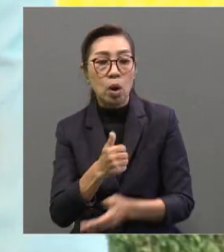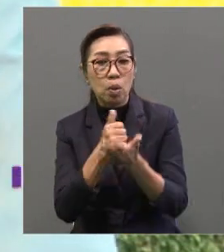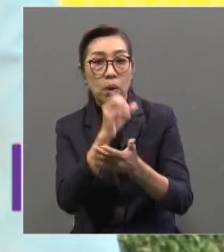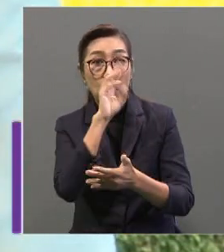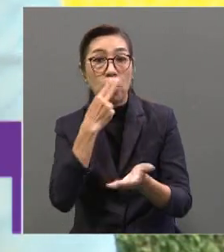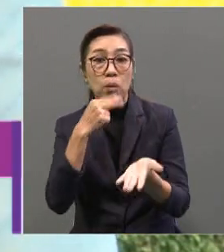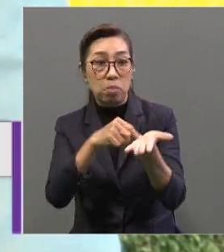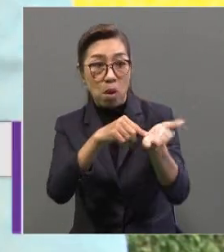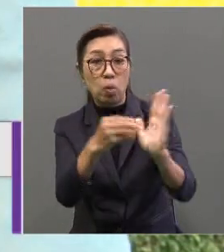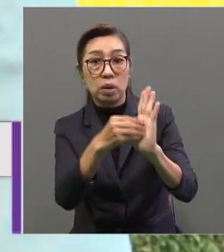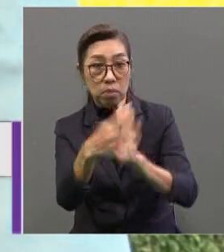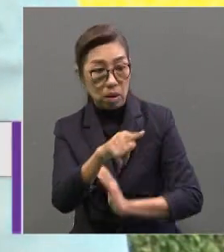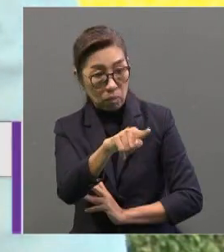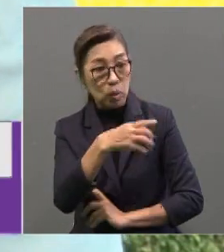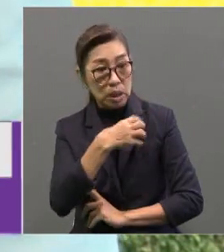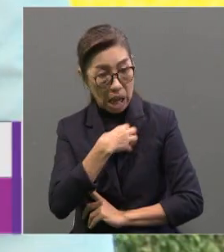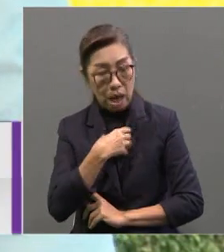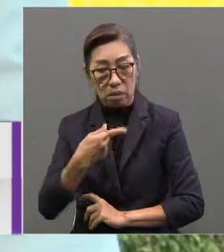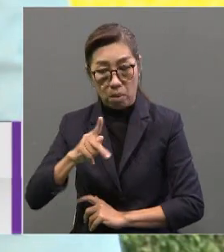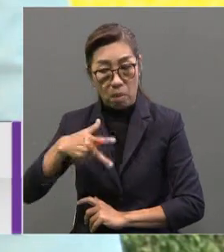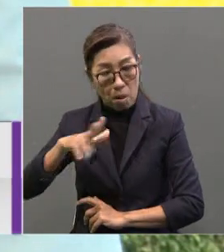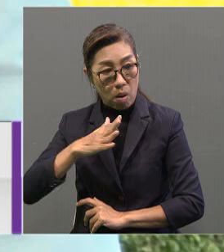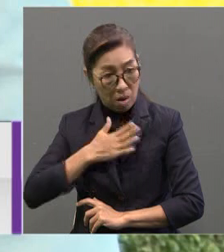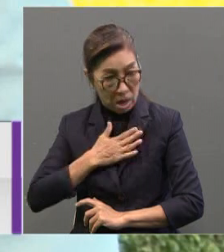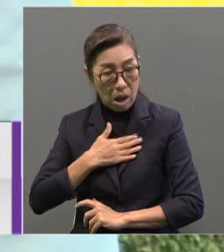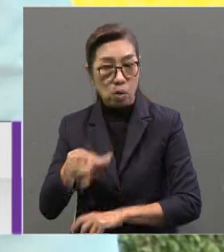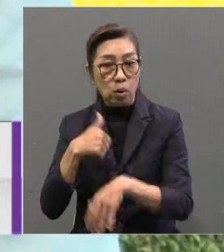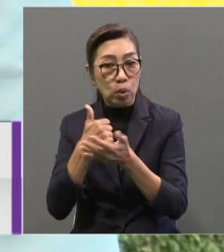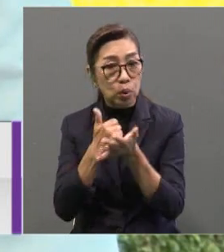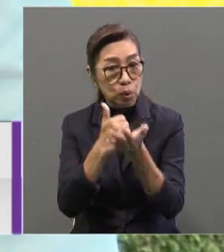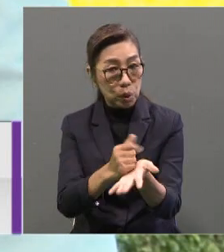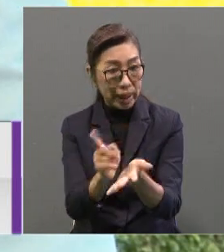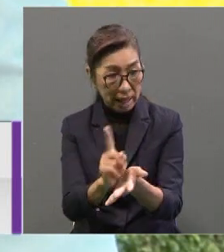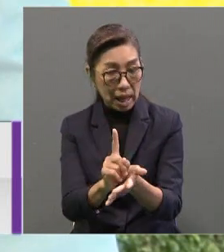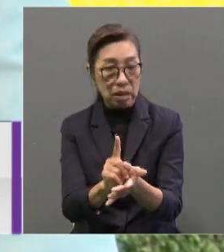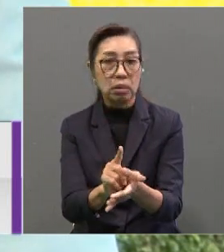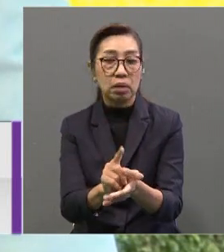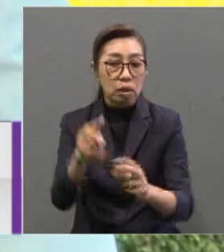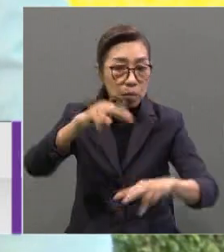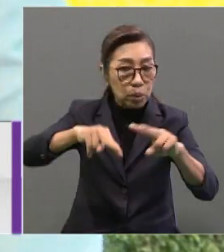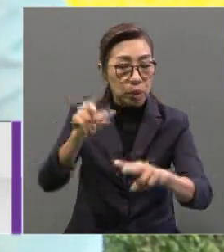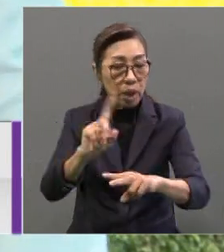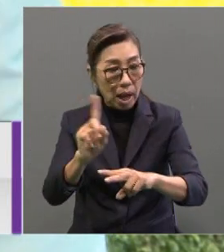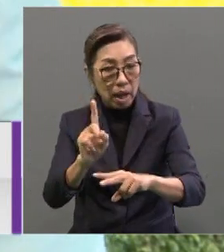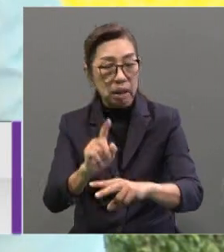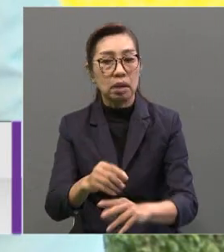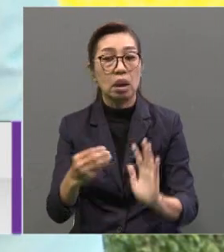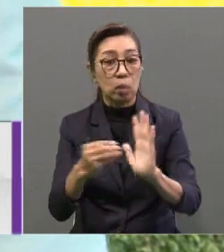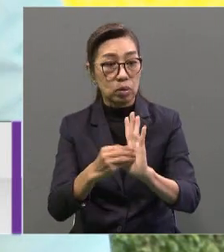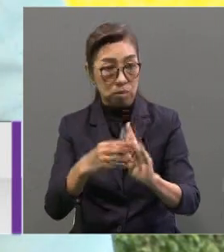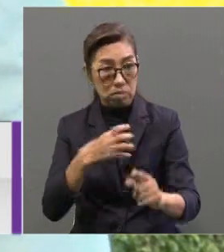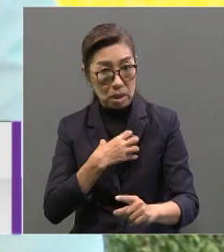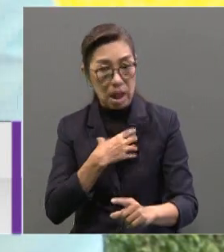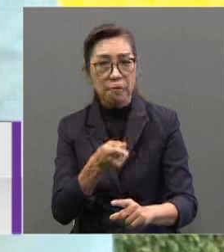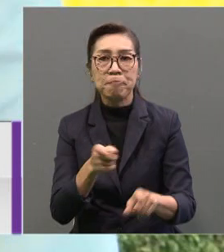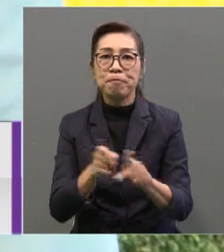แล้วว่าถ้าต้องการที่จะให้ทางกรมป้องกันและบรรเทาสาธารณภัยเข้าไปดูในส่วนไหนของกทม.ไม่ว่าจะ